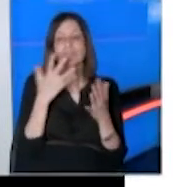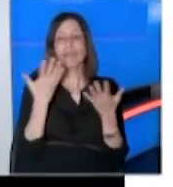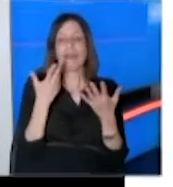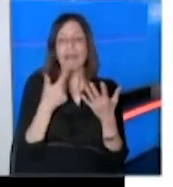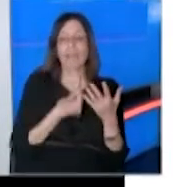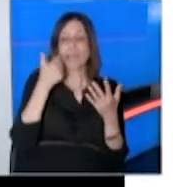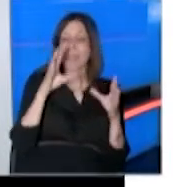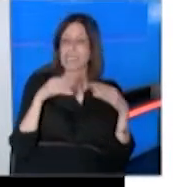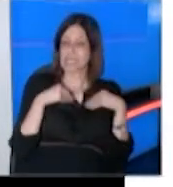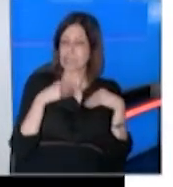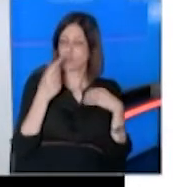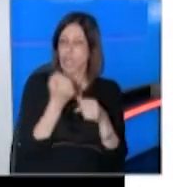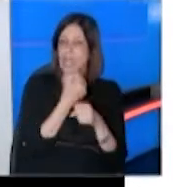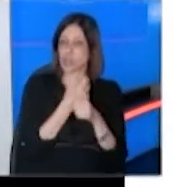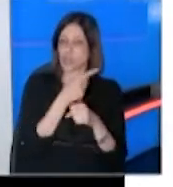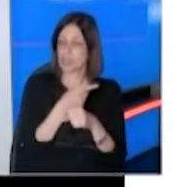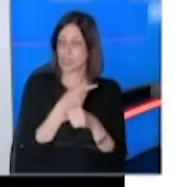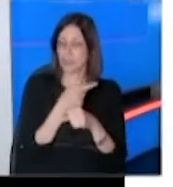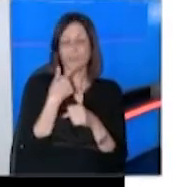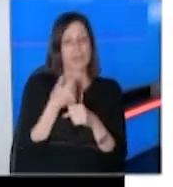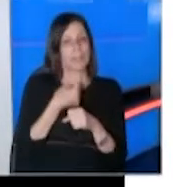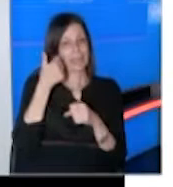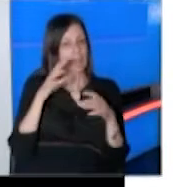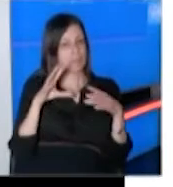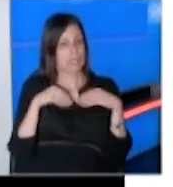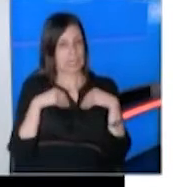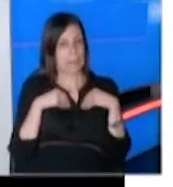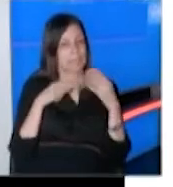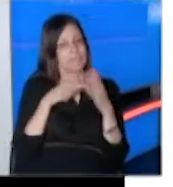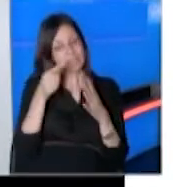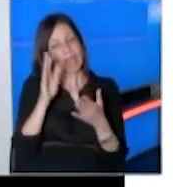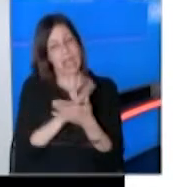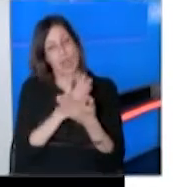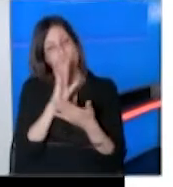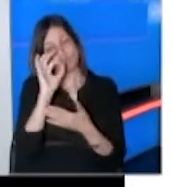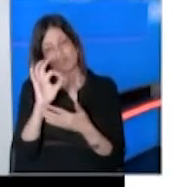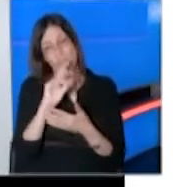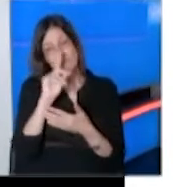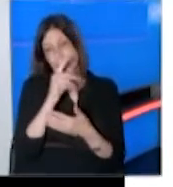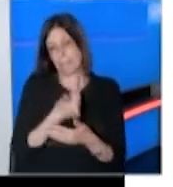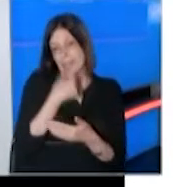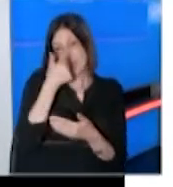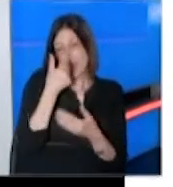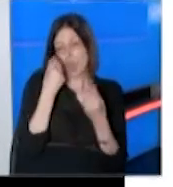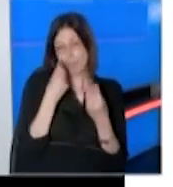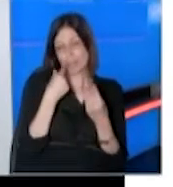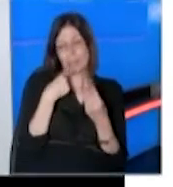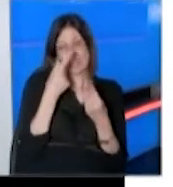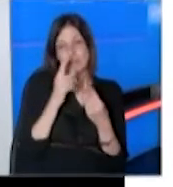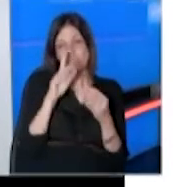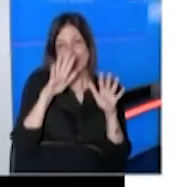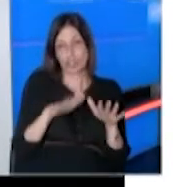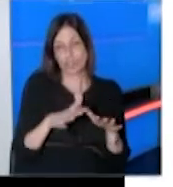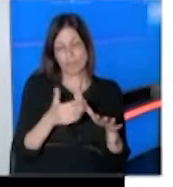מסכים שהם יעשו את זה? שנייה, למה המינהל מסכים? המינהל מסכים כי זה מה שהחליטו עבורו. מי זה המינהל? נגיע עוד רגע, מי יושב במועץ